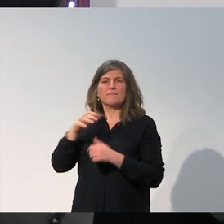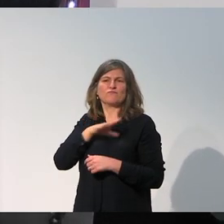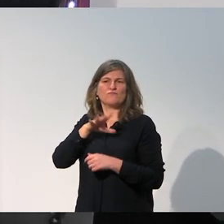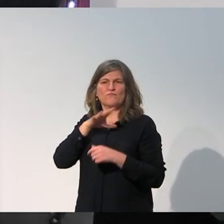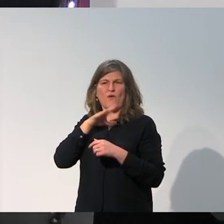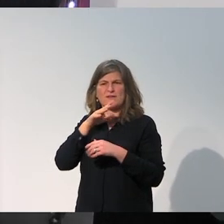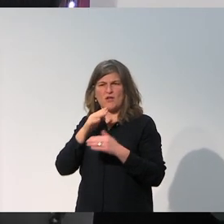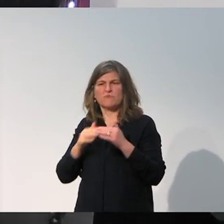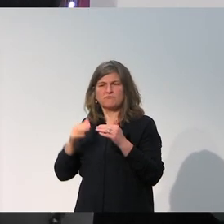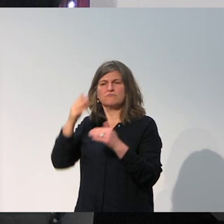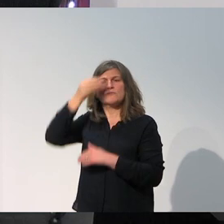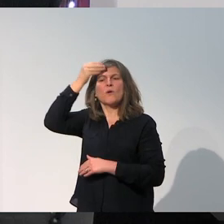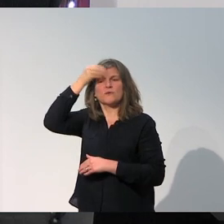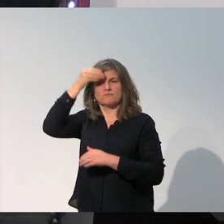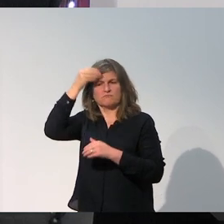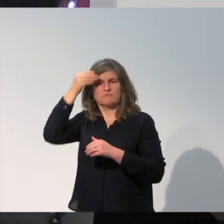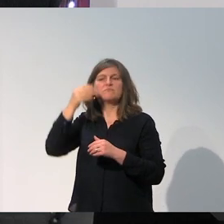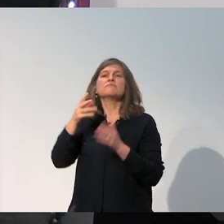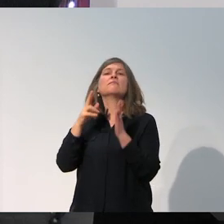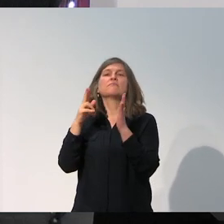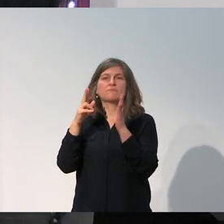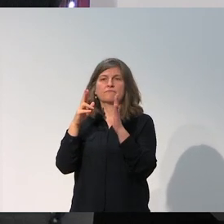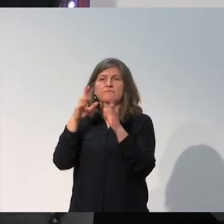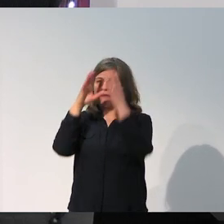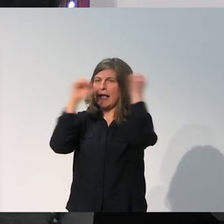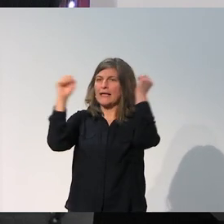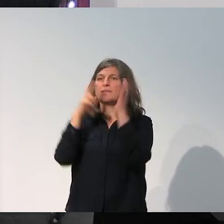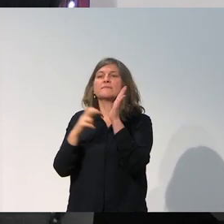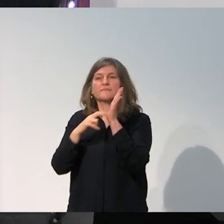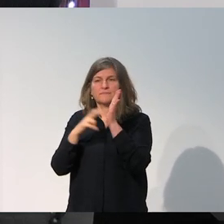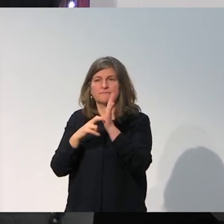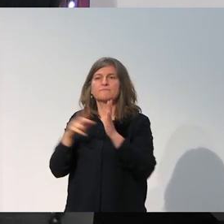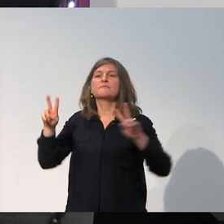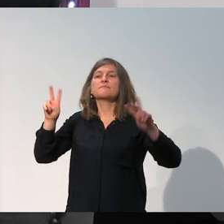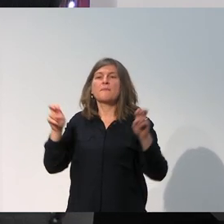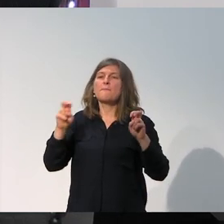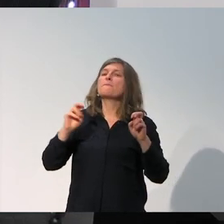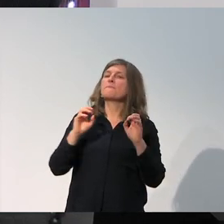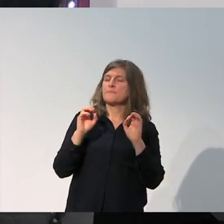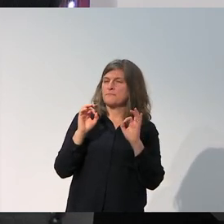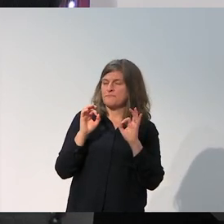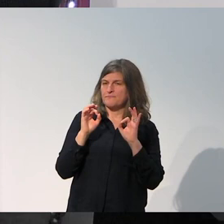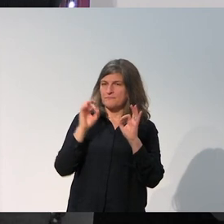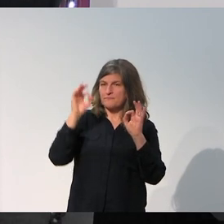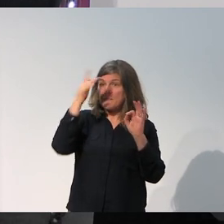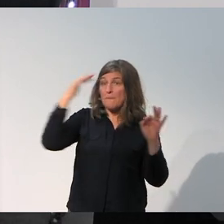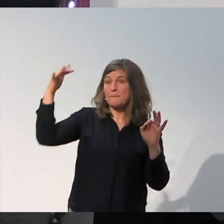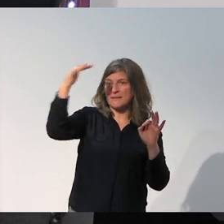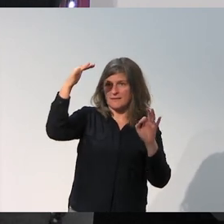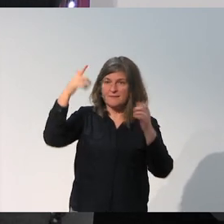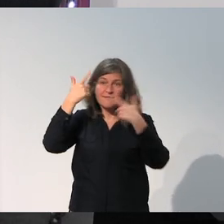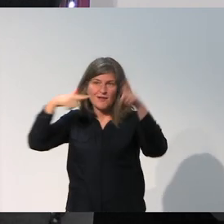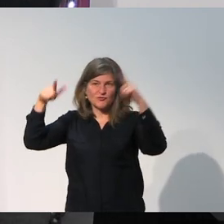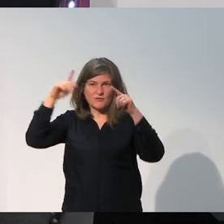un essai très complet intitulé « Soleil, mythe, histoire, société » aux éditions du Pommier. Et en visio, parce qu'il ne peut pas être là et